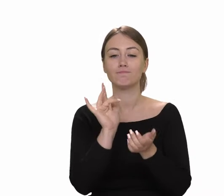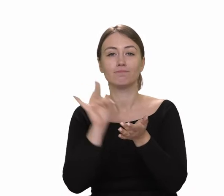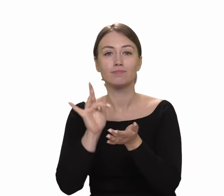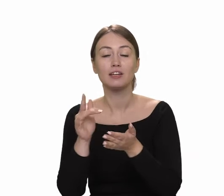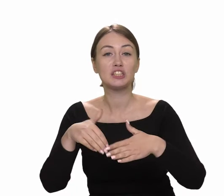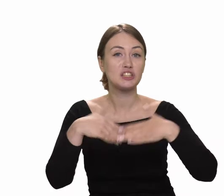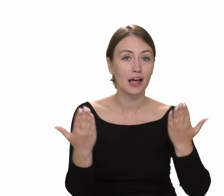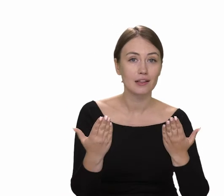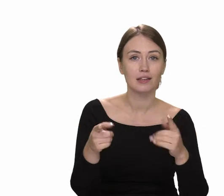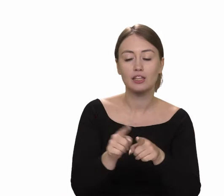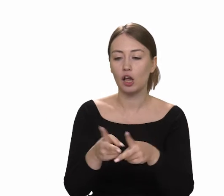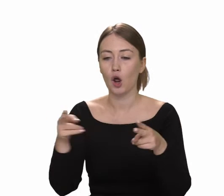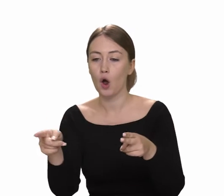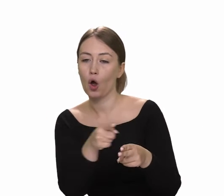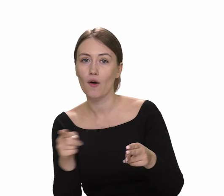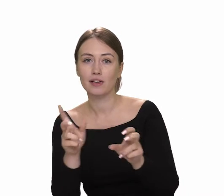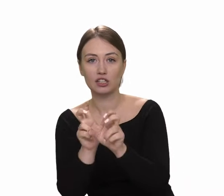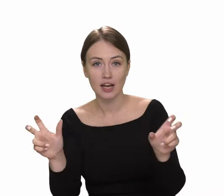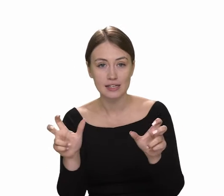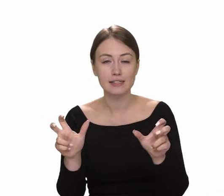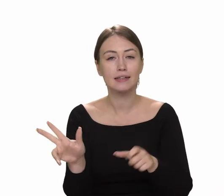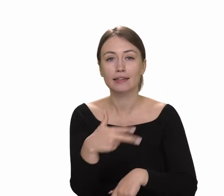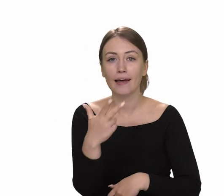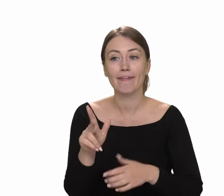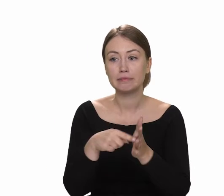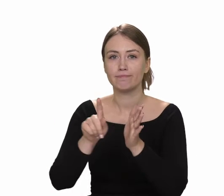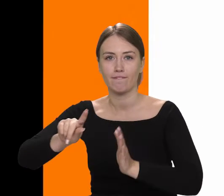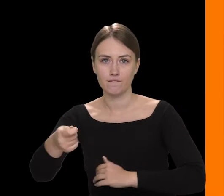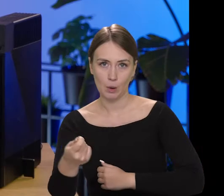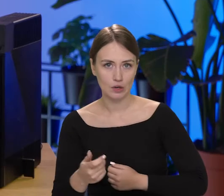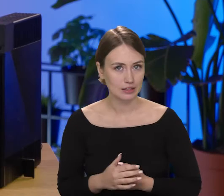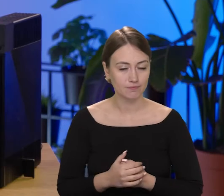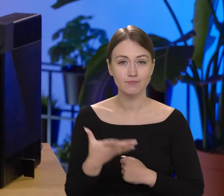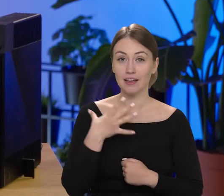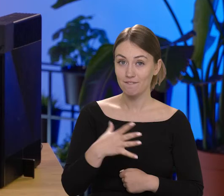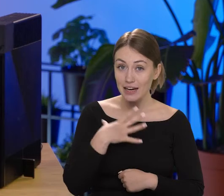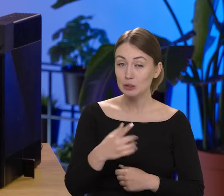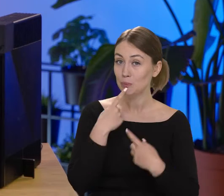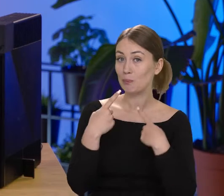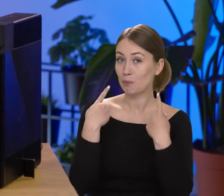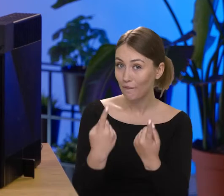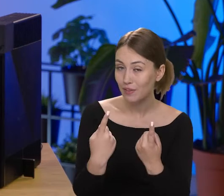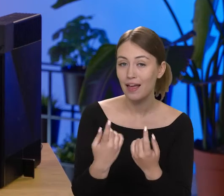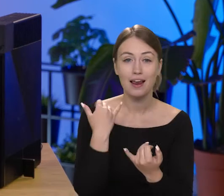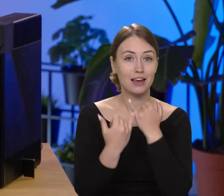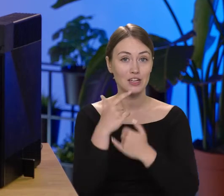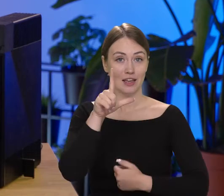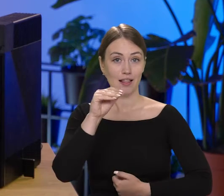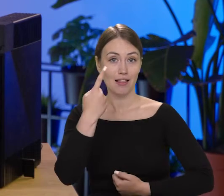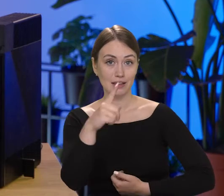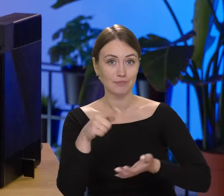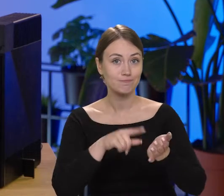na nim dzień i zakres czasowy, w którym dana funkcja ma być wyłączona. Warto w tym miejscu zaznaczyć, że gdy diody LED